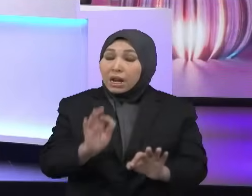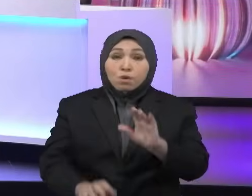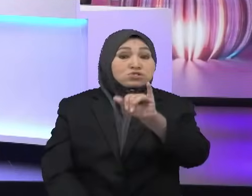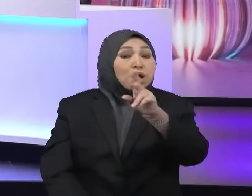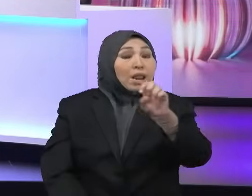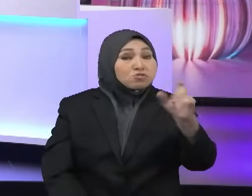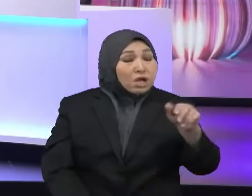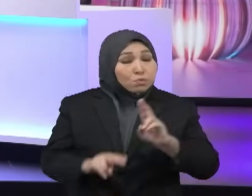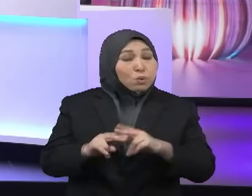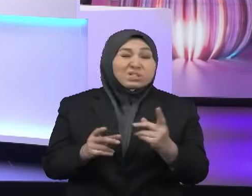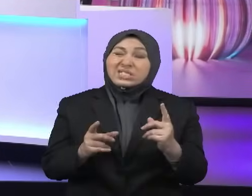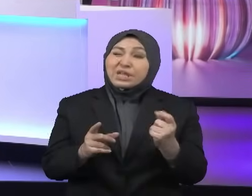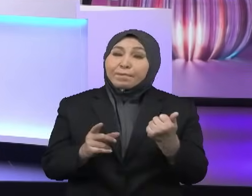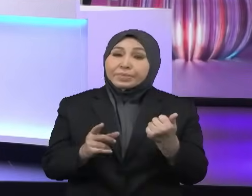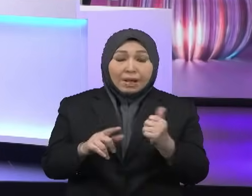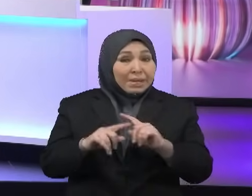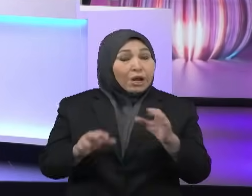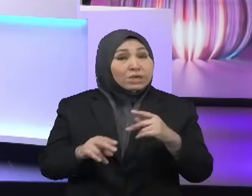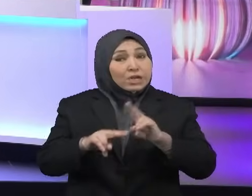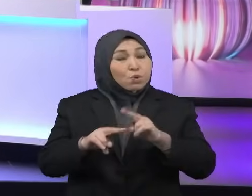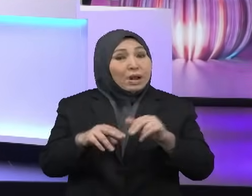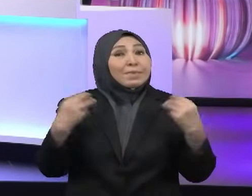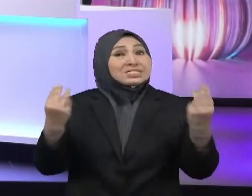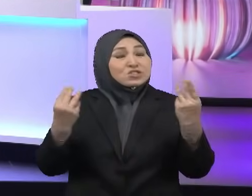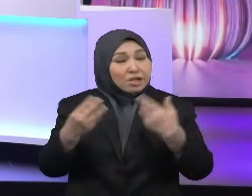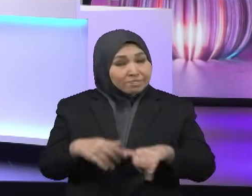ini duduk sekejap, Ustaz. Kan? Kalau kita duduk dalam majlis